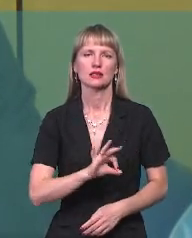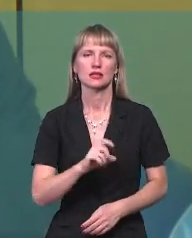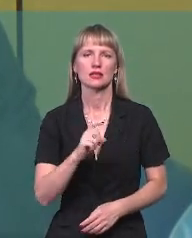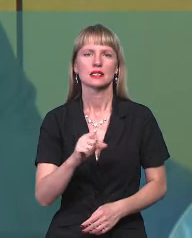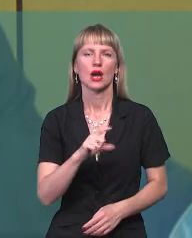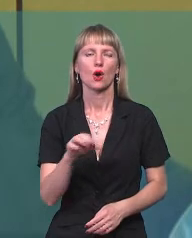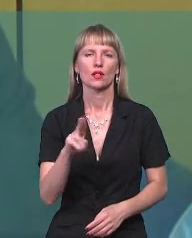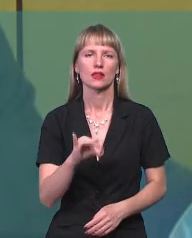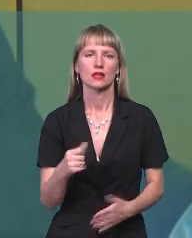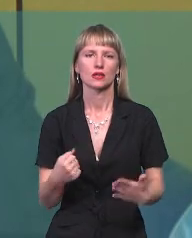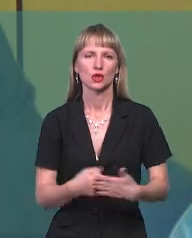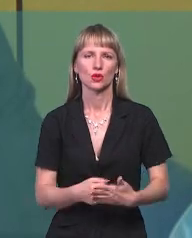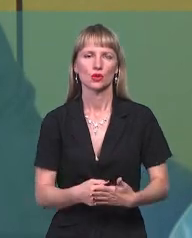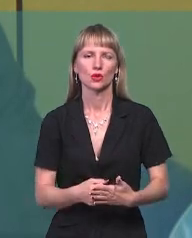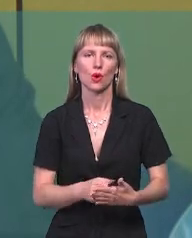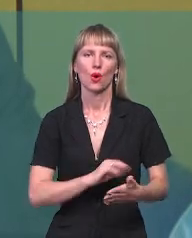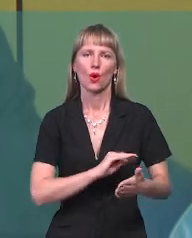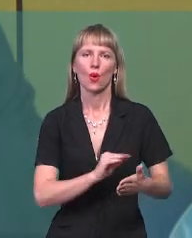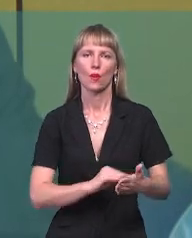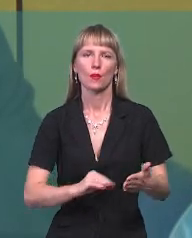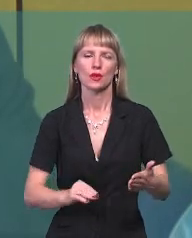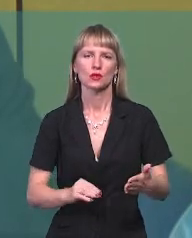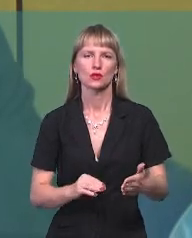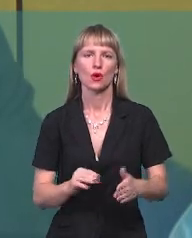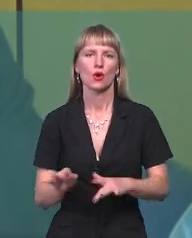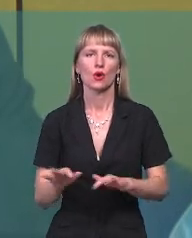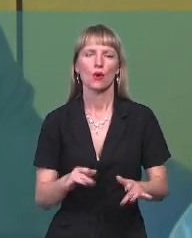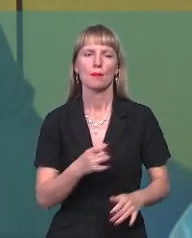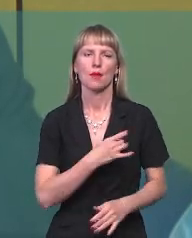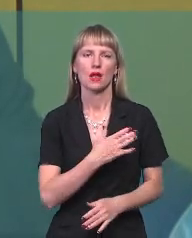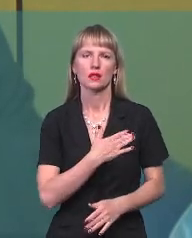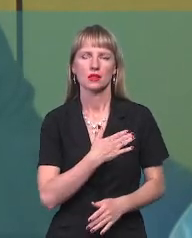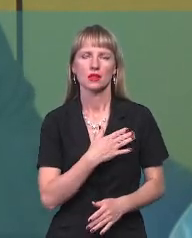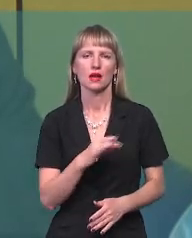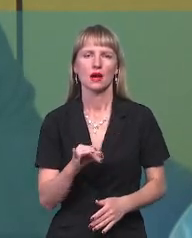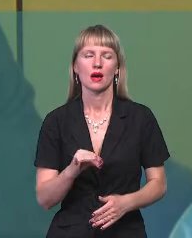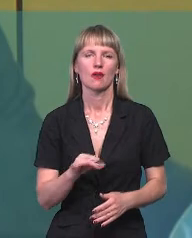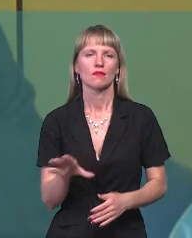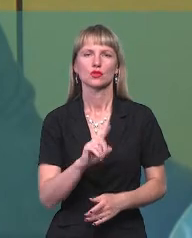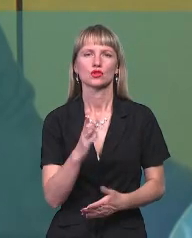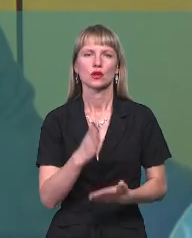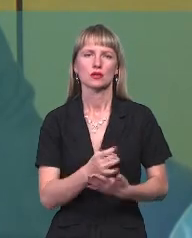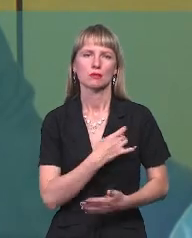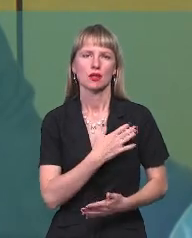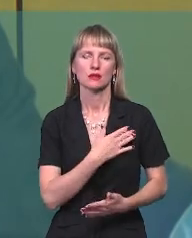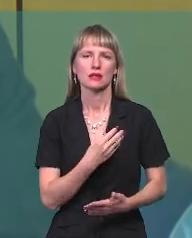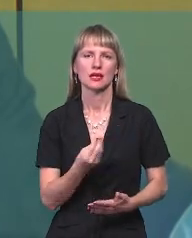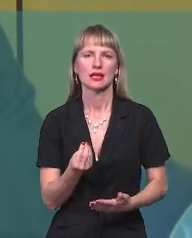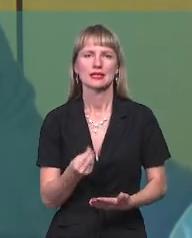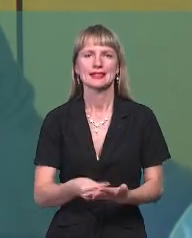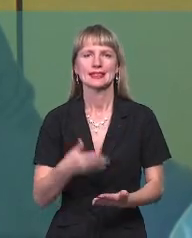щодо опису рухомого майна, виявлення та опису рухомого майна, в тому числі цінні